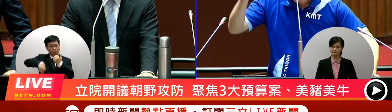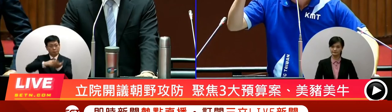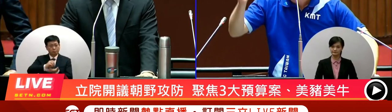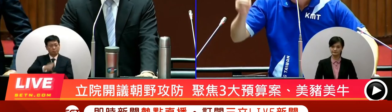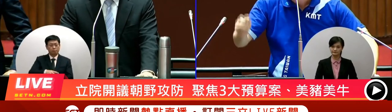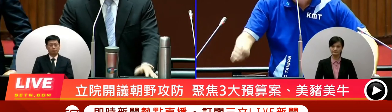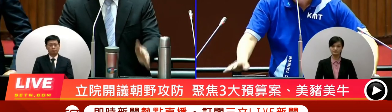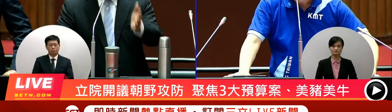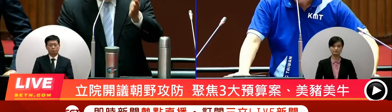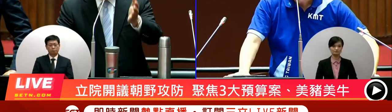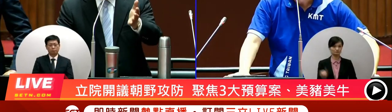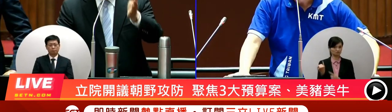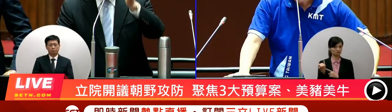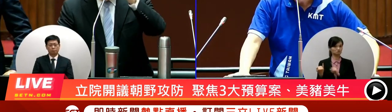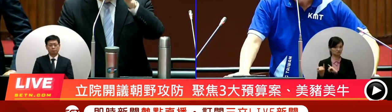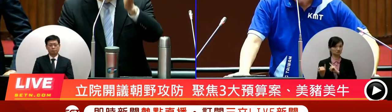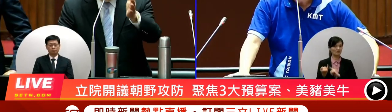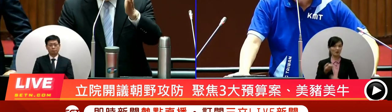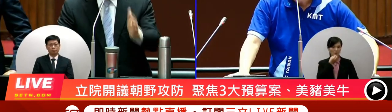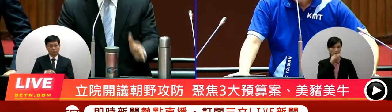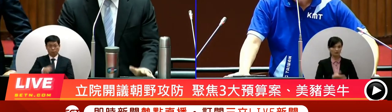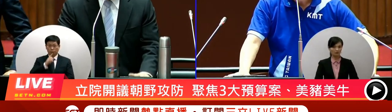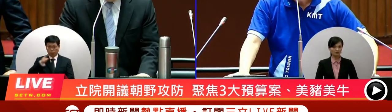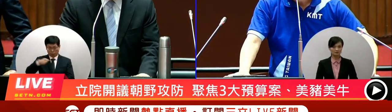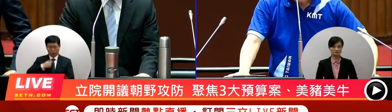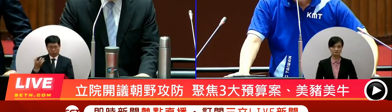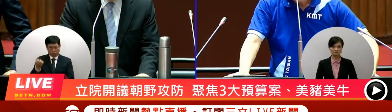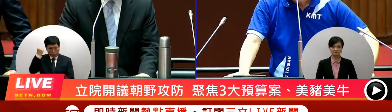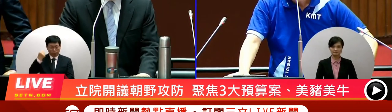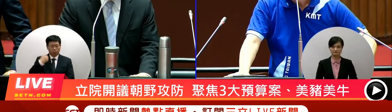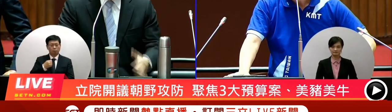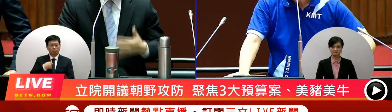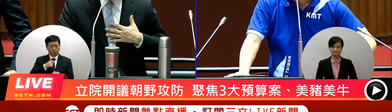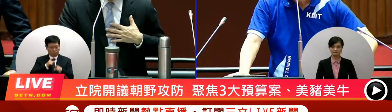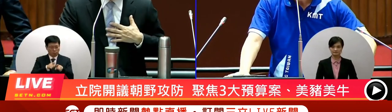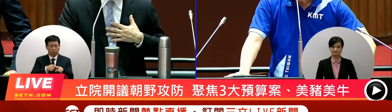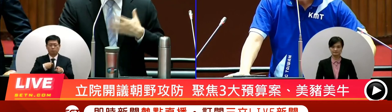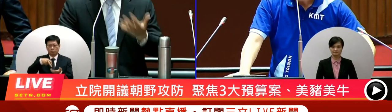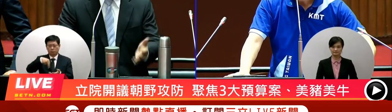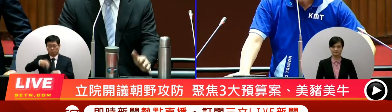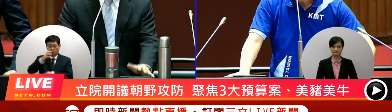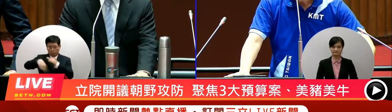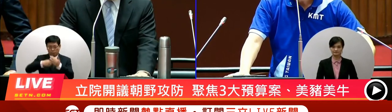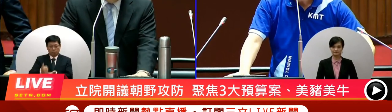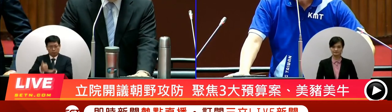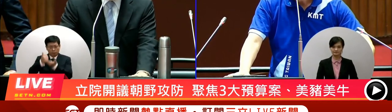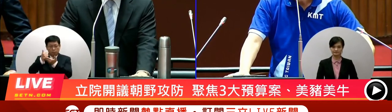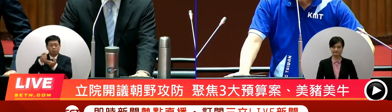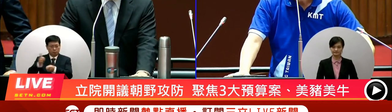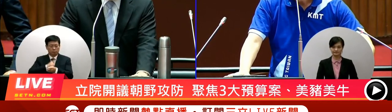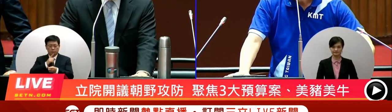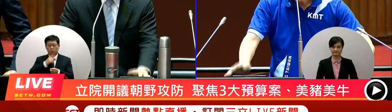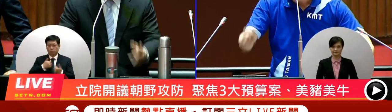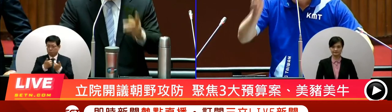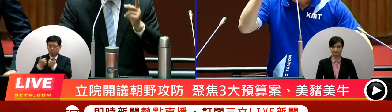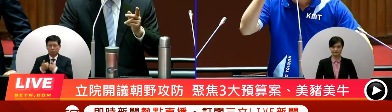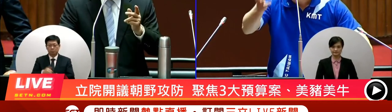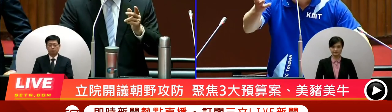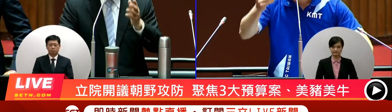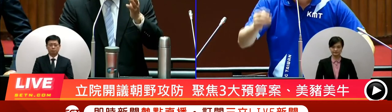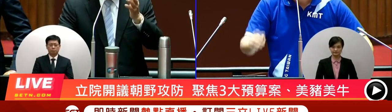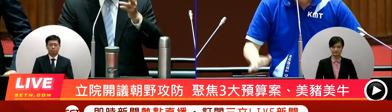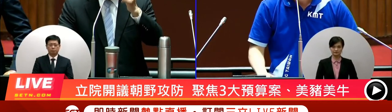他承诺的。 这个是贵院的职权行使，行政院都尊重贵院的运作， 请你